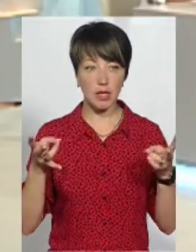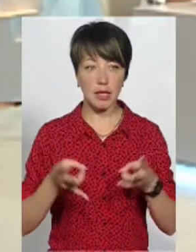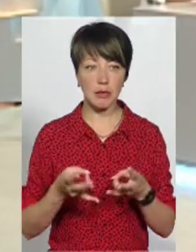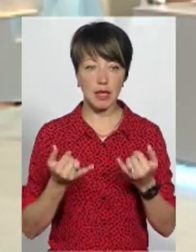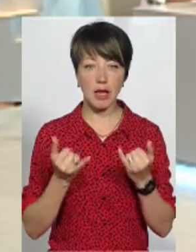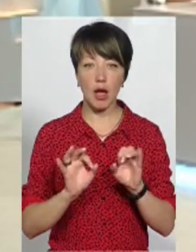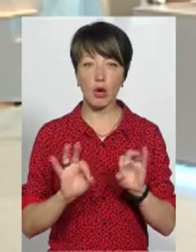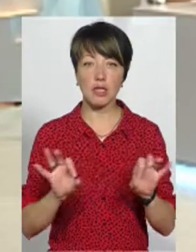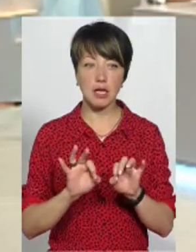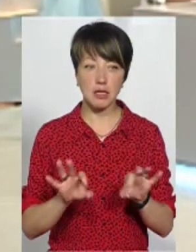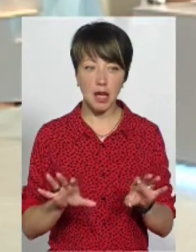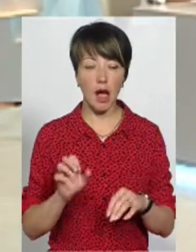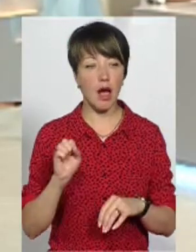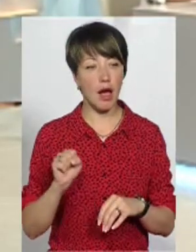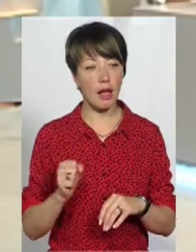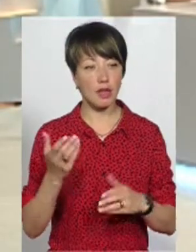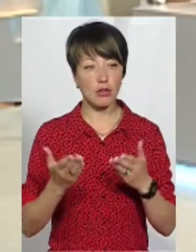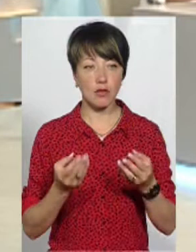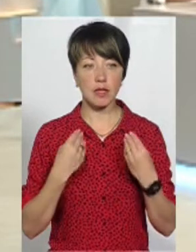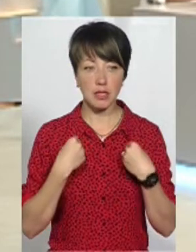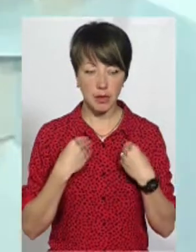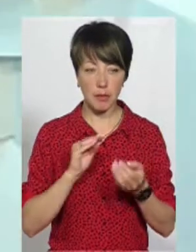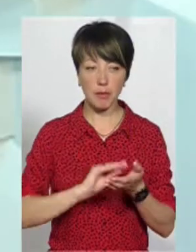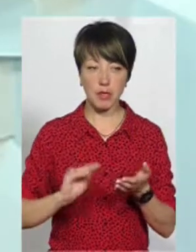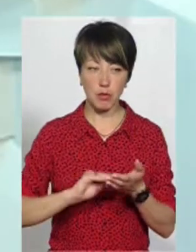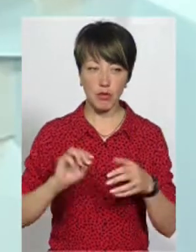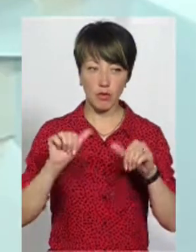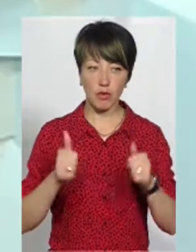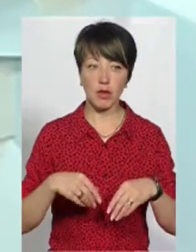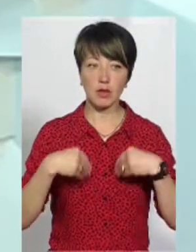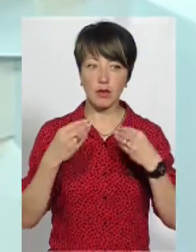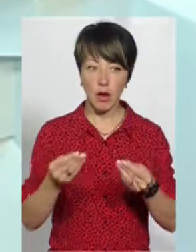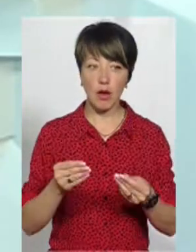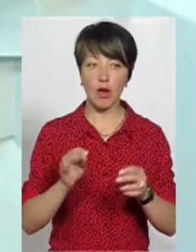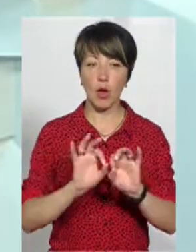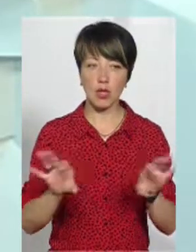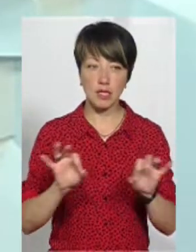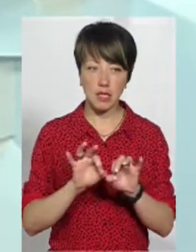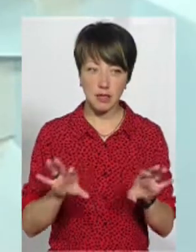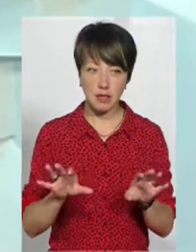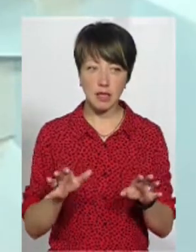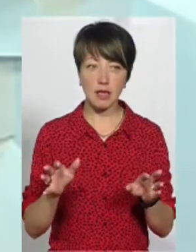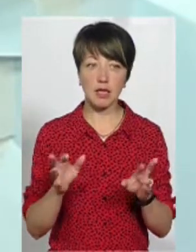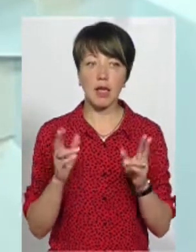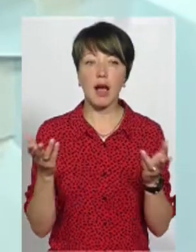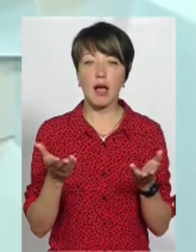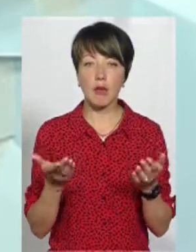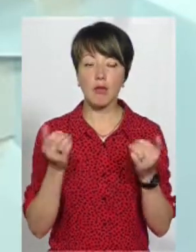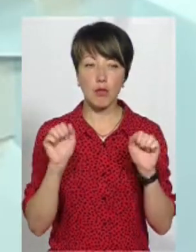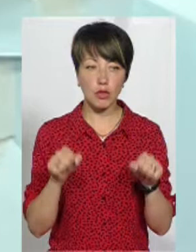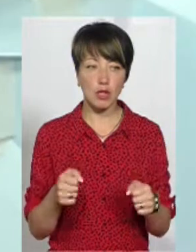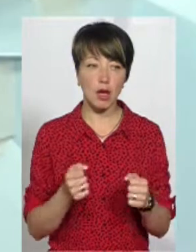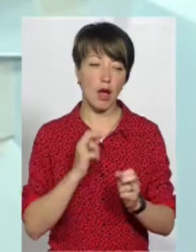потрібна для роз'яснення, а якщо ви дасте це в письмовому вигляді, ми вам дамо письмове роз'яснення, з яким ви